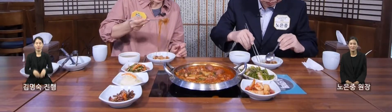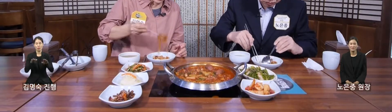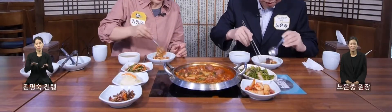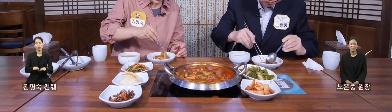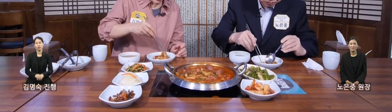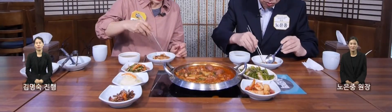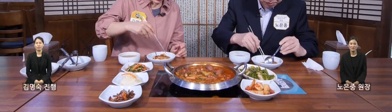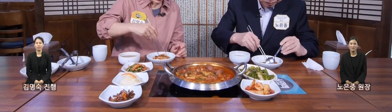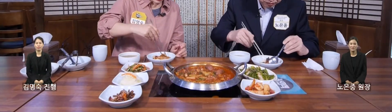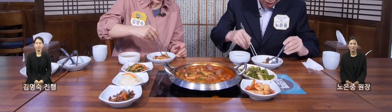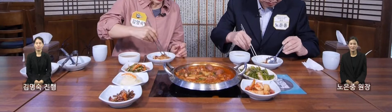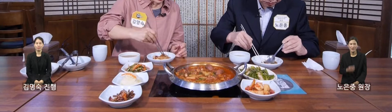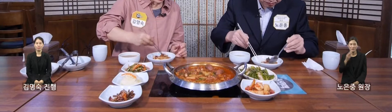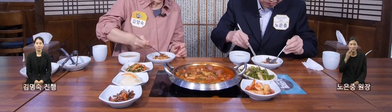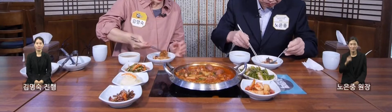오늘은 네.